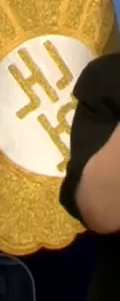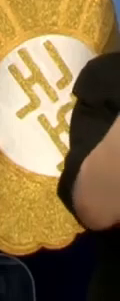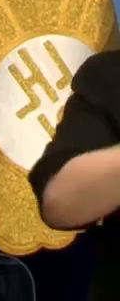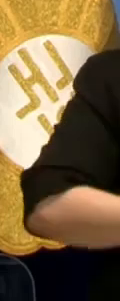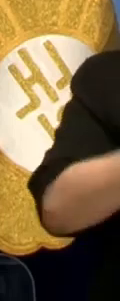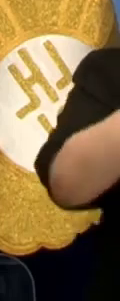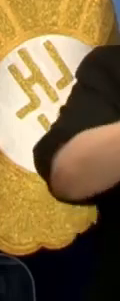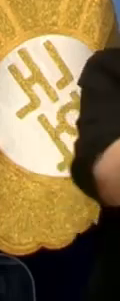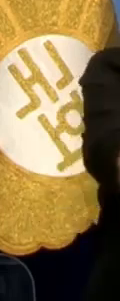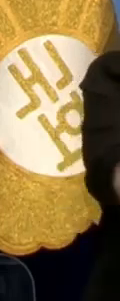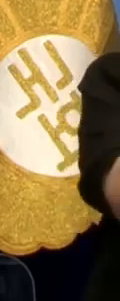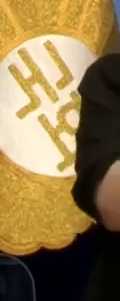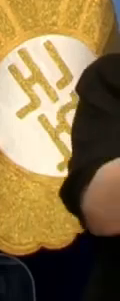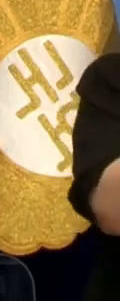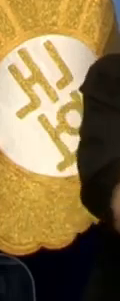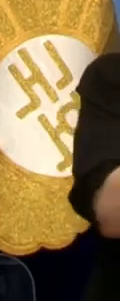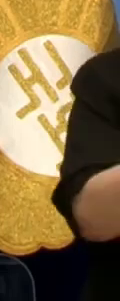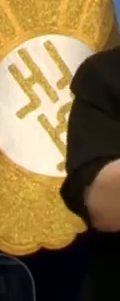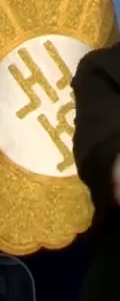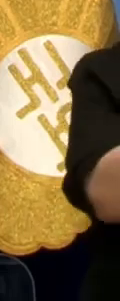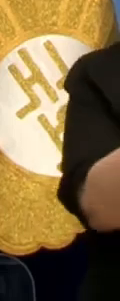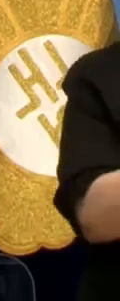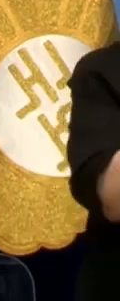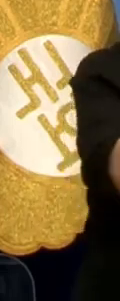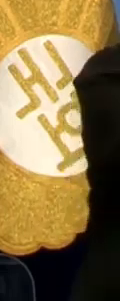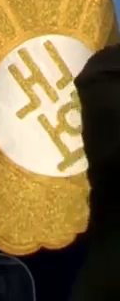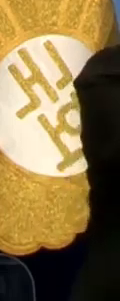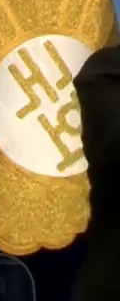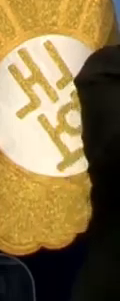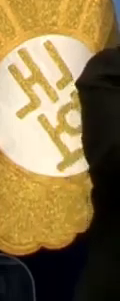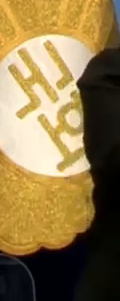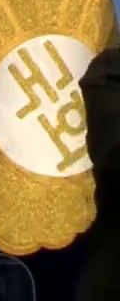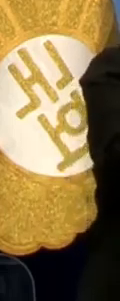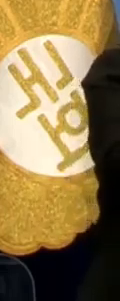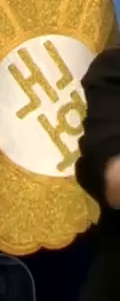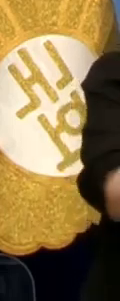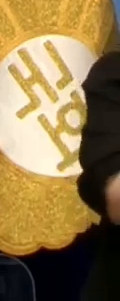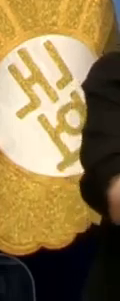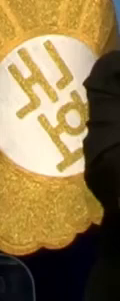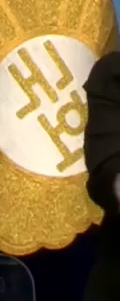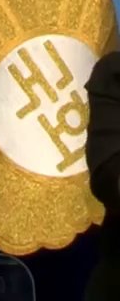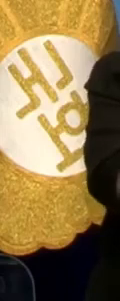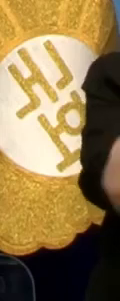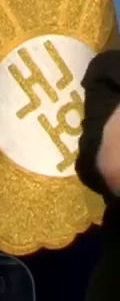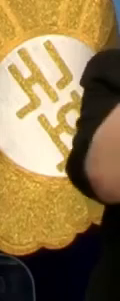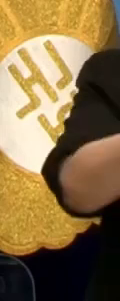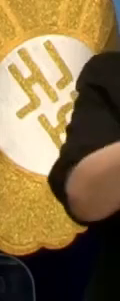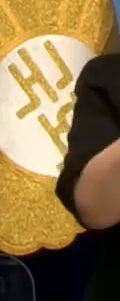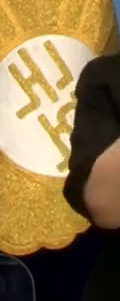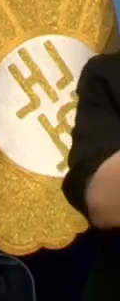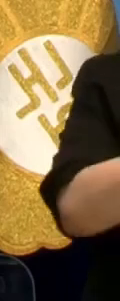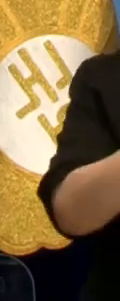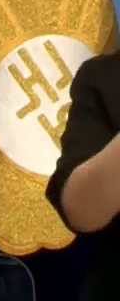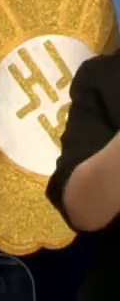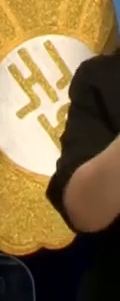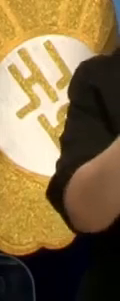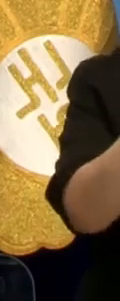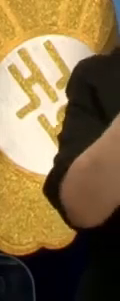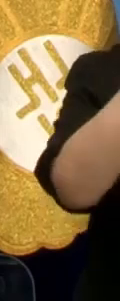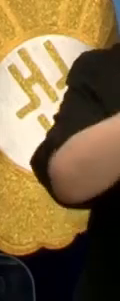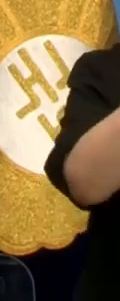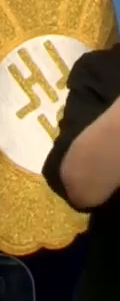그러나 징수액 전액을 국민에게 균등 지급하는 기본소득 목적세로 신설을 하게 되면